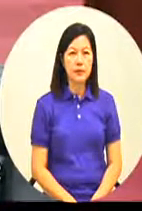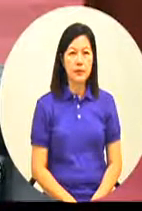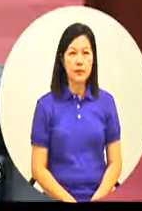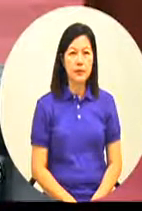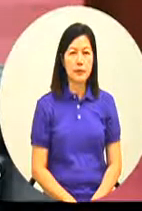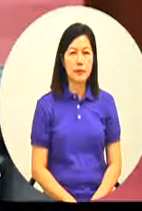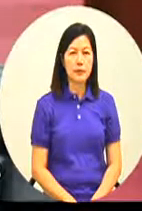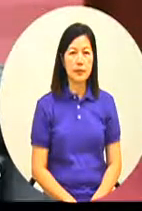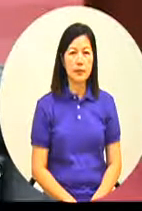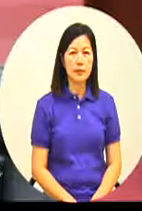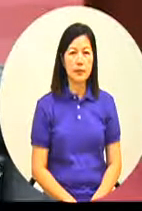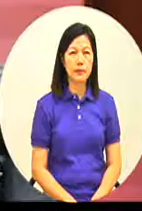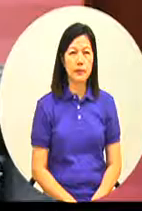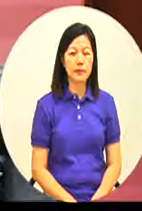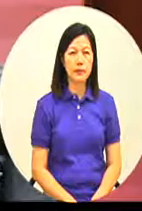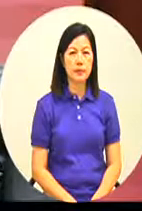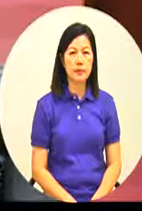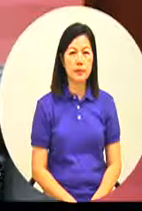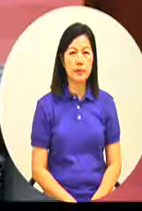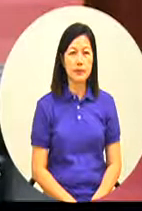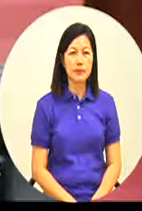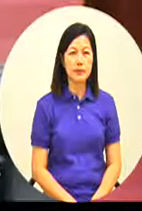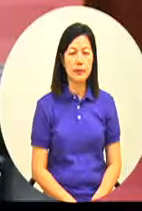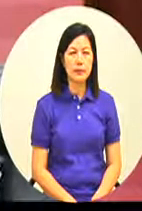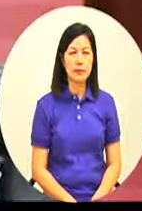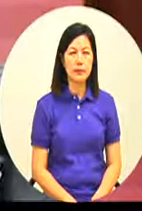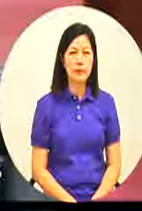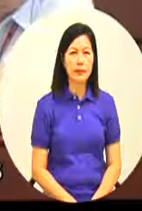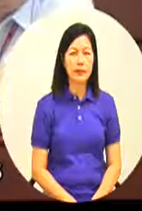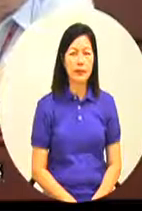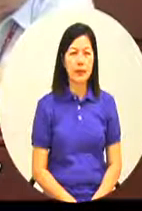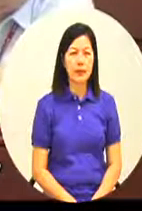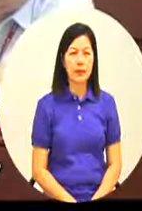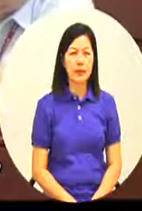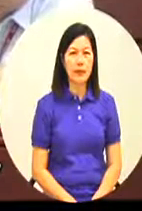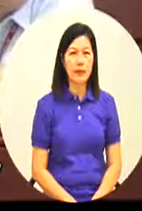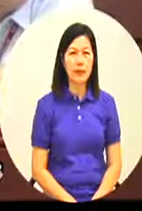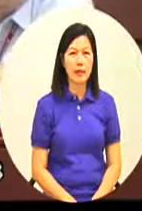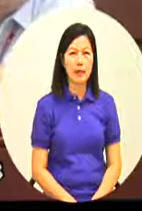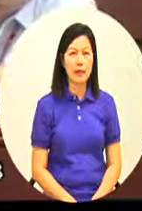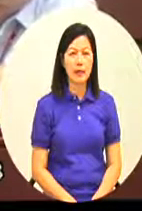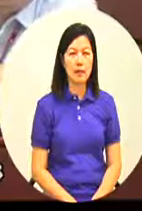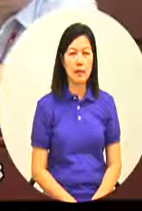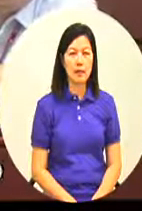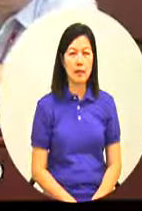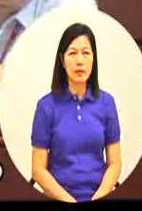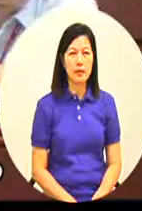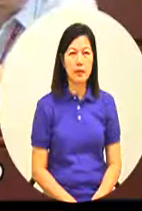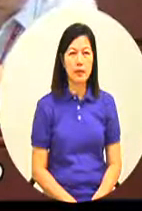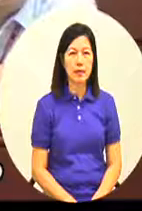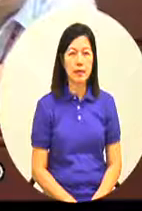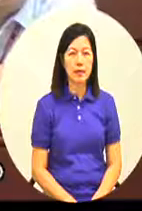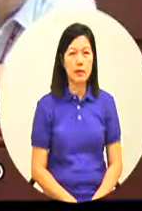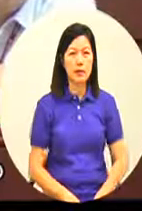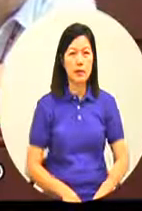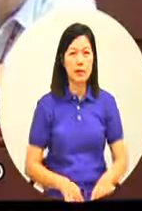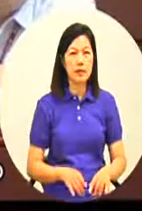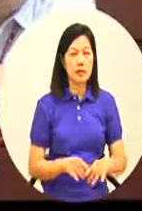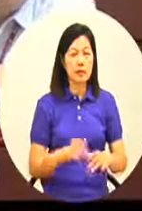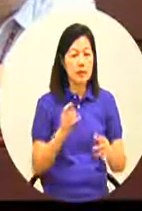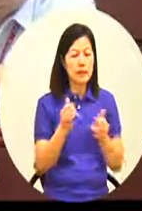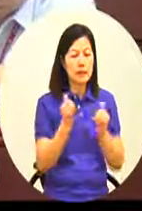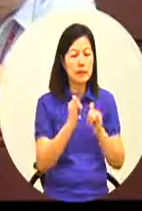来，请都发局长答复。 多谢主席，多谢苏议员。关于像这种的中文社区，其实咱市